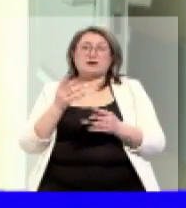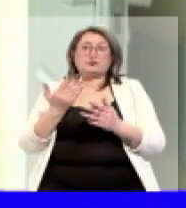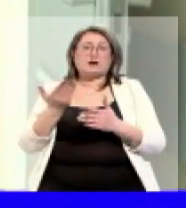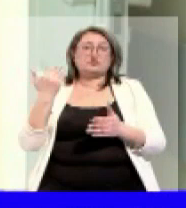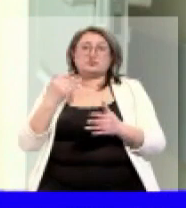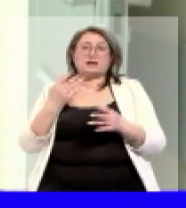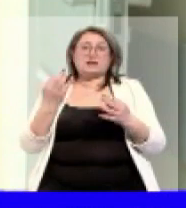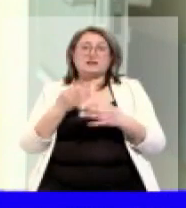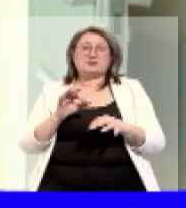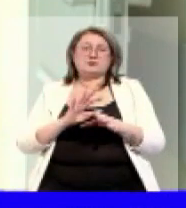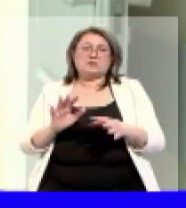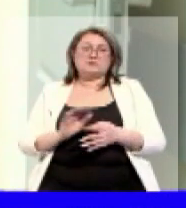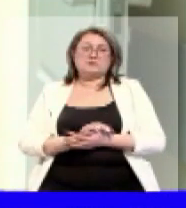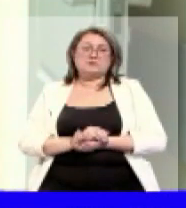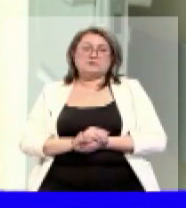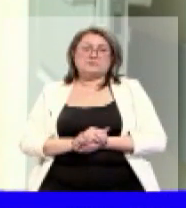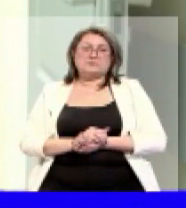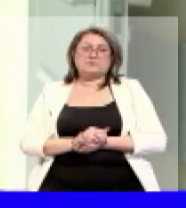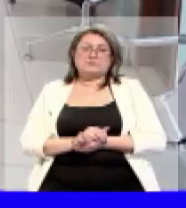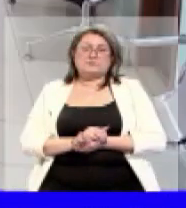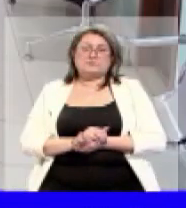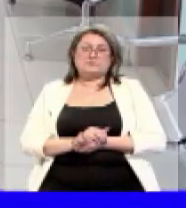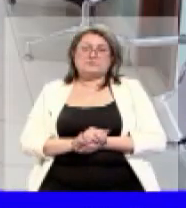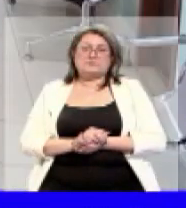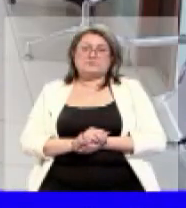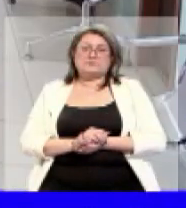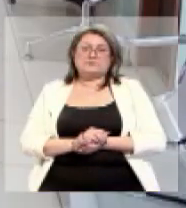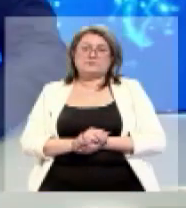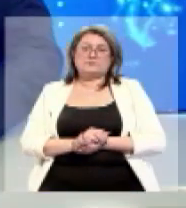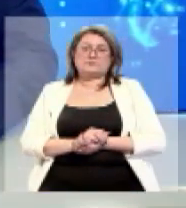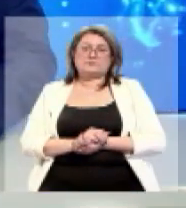жүзінде көрсетілмейтін делінген Денсаулық сақтау министрлігінің хабарламасында.